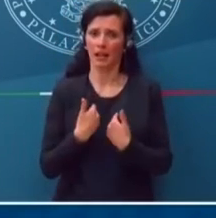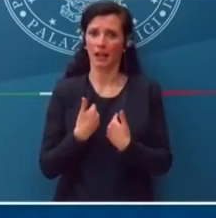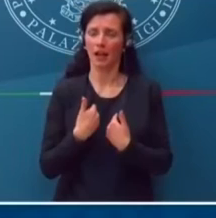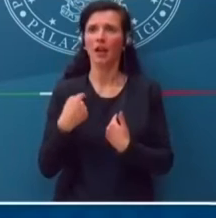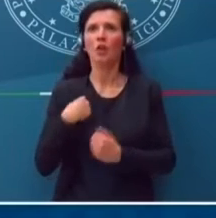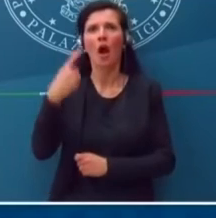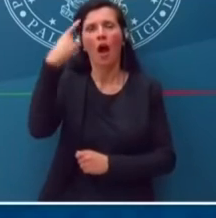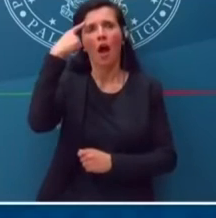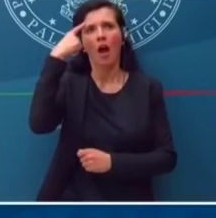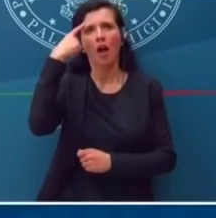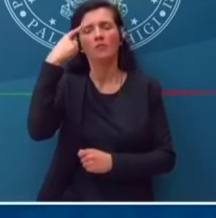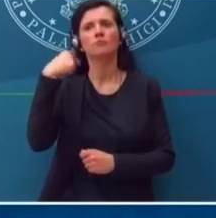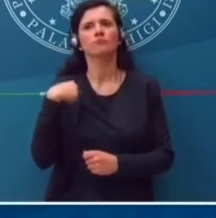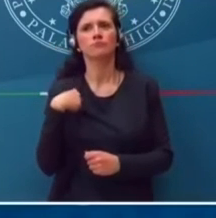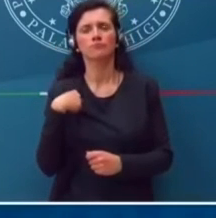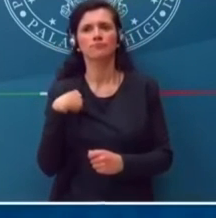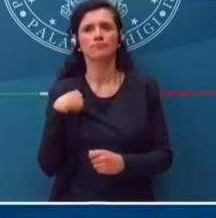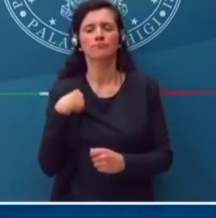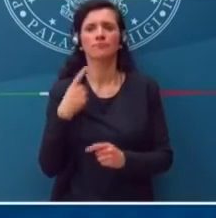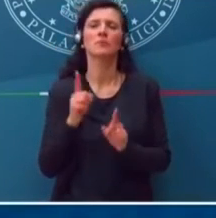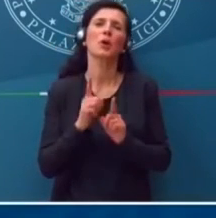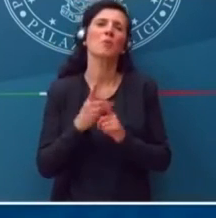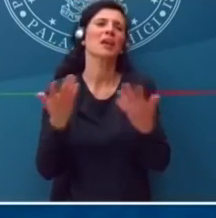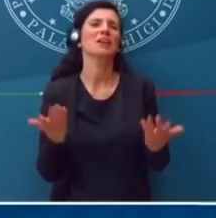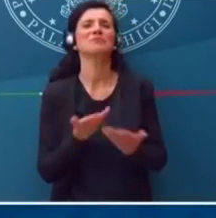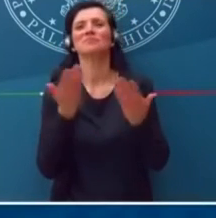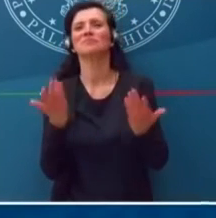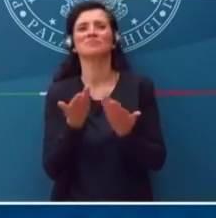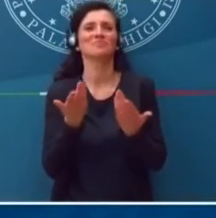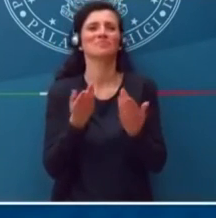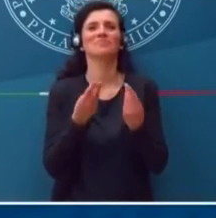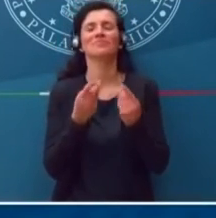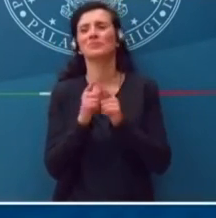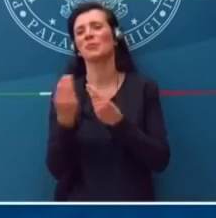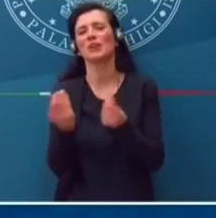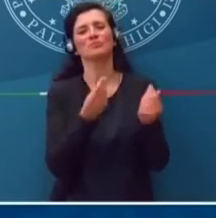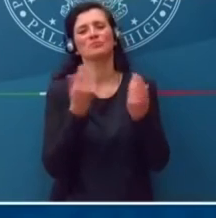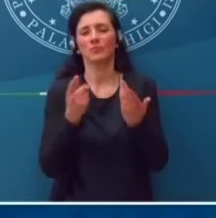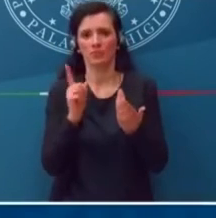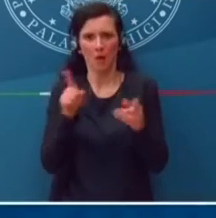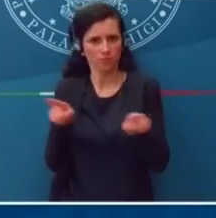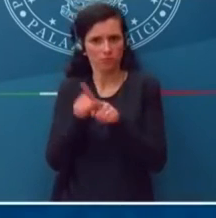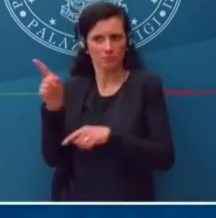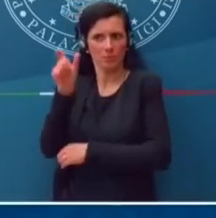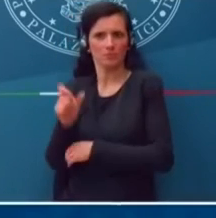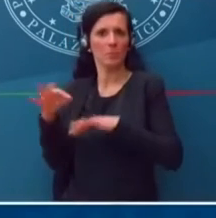venuto in mente di farlo alla leggera, no? E mia moglie anche.